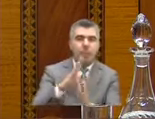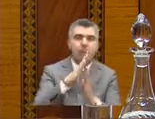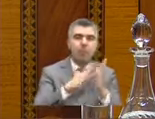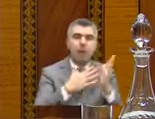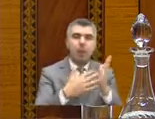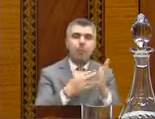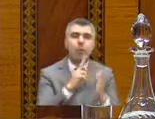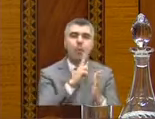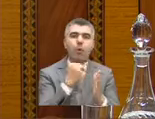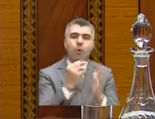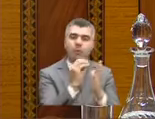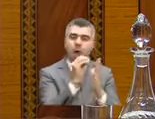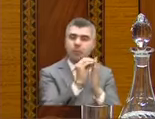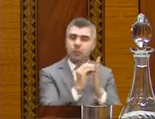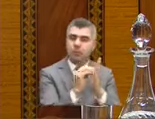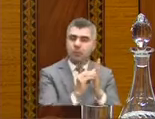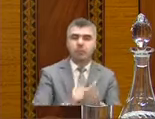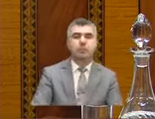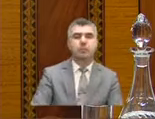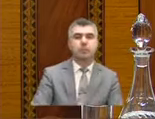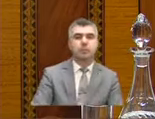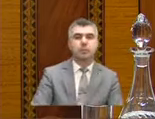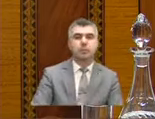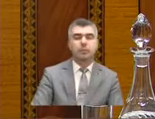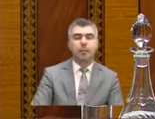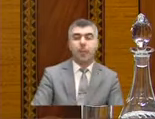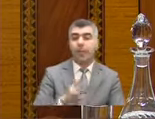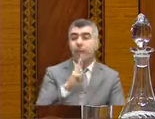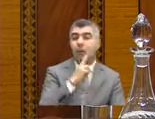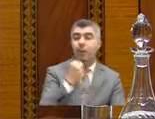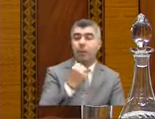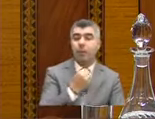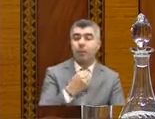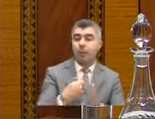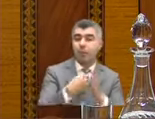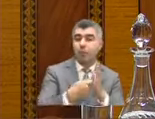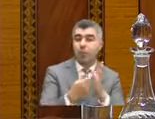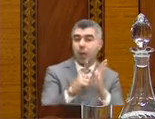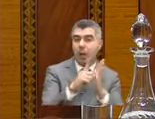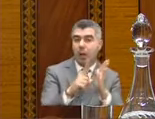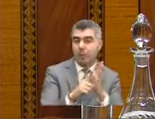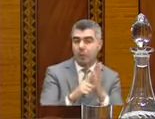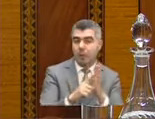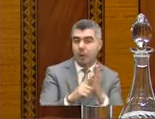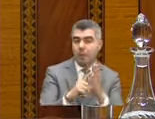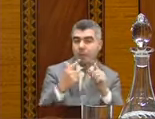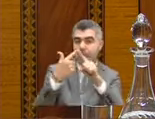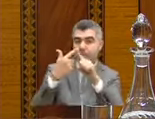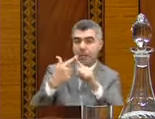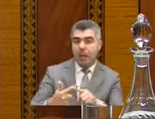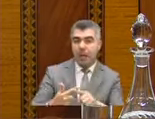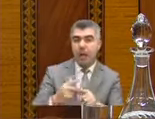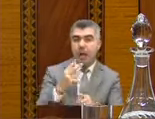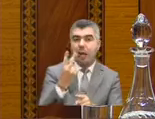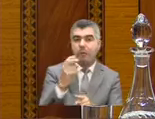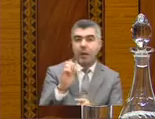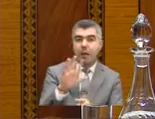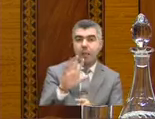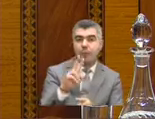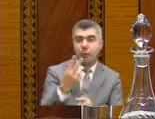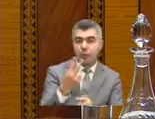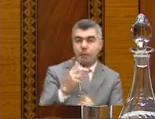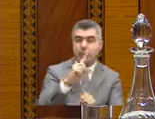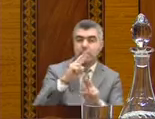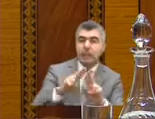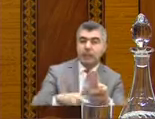الحكومي. وعليه تسعى الحكومة من خلال توجهات مشروع قانون المالية لسنة 2025 إلى الإجابة